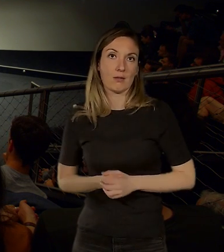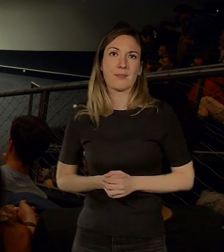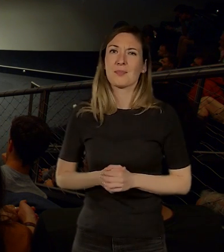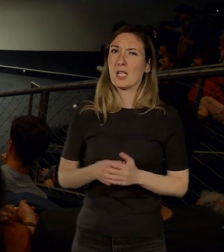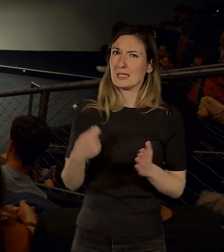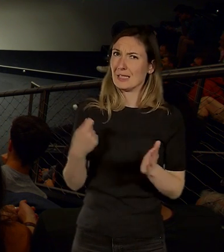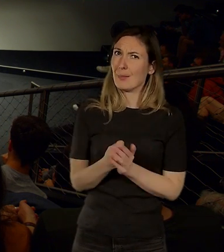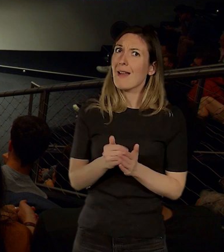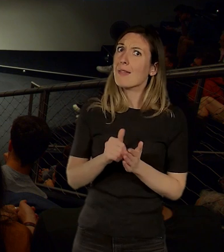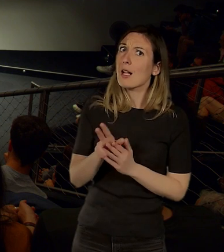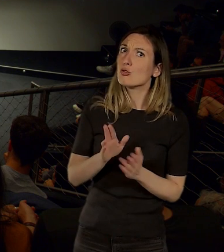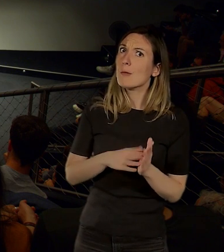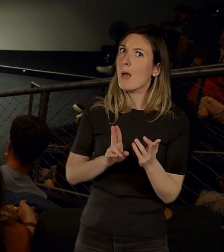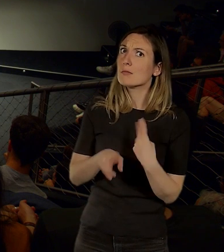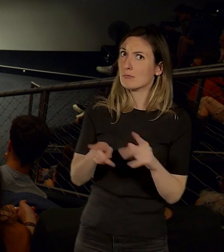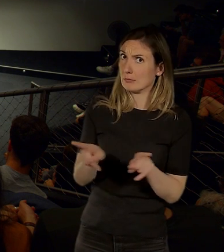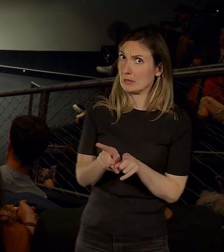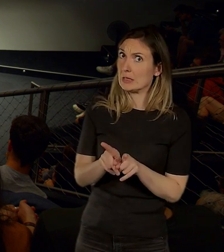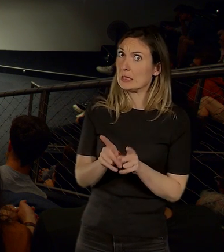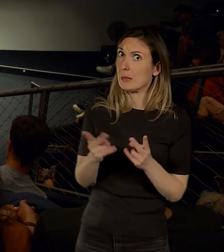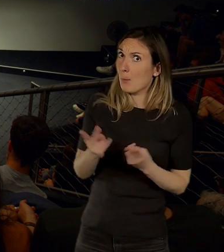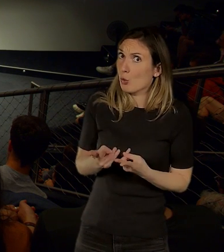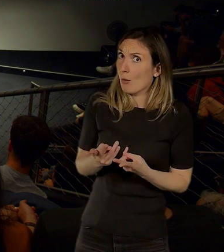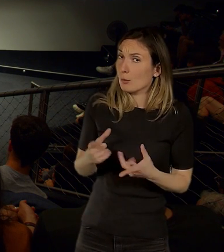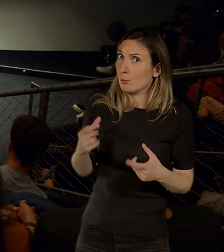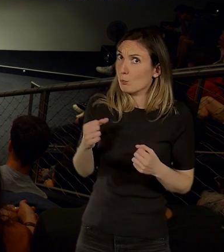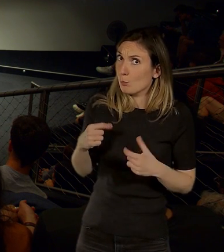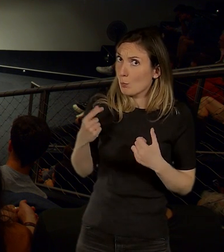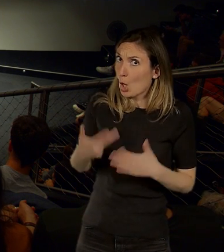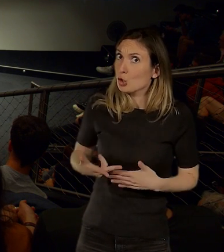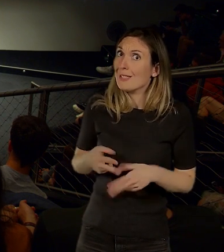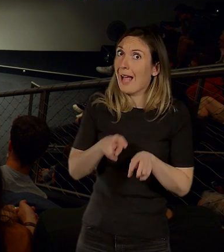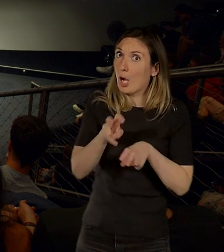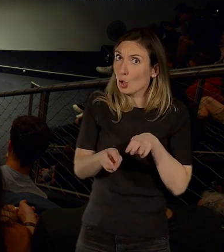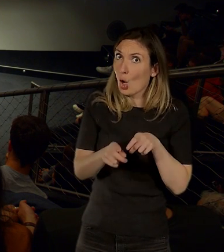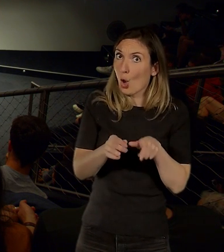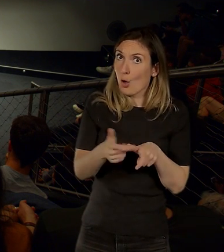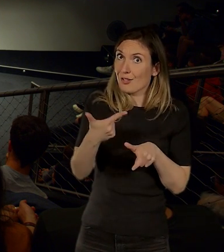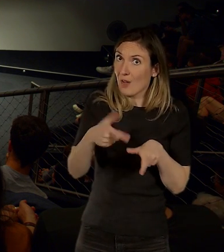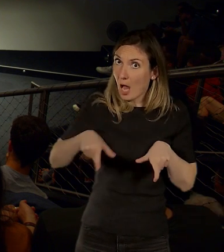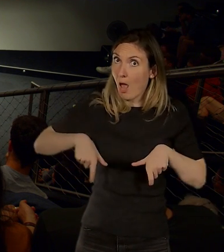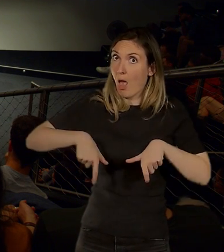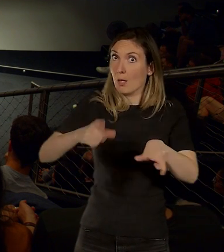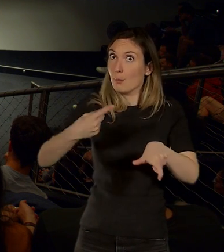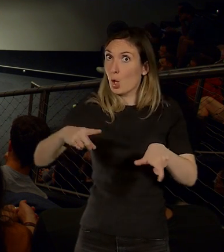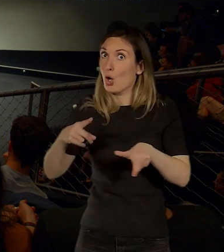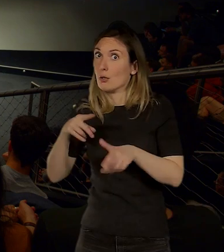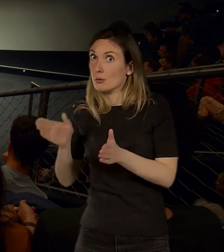se stejným řešením? Tam se, pokud to uspořádání umožňuje, tak tam